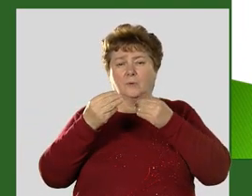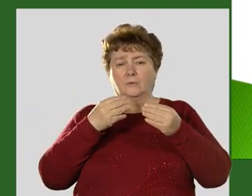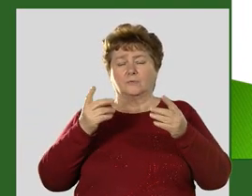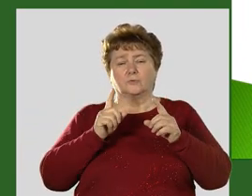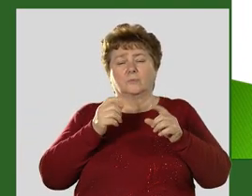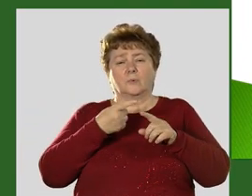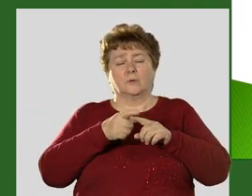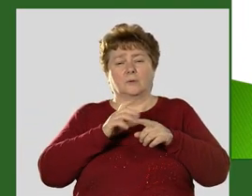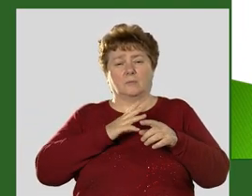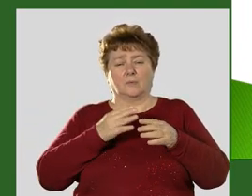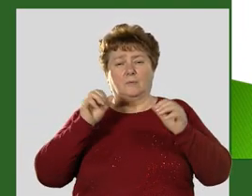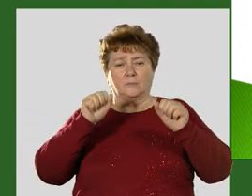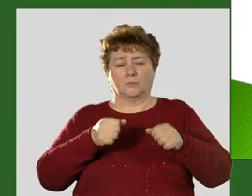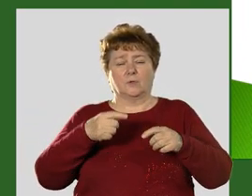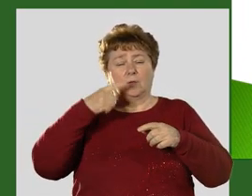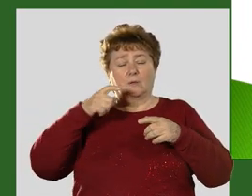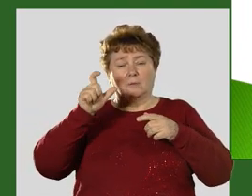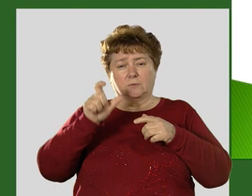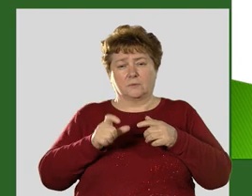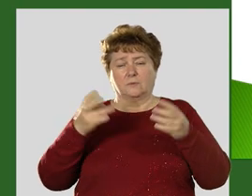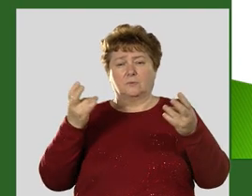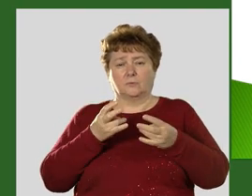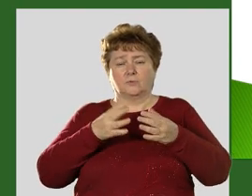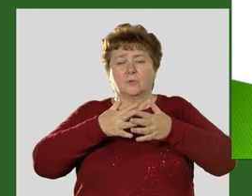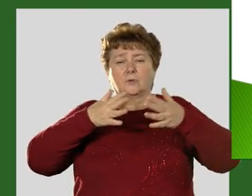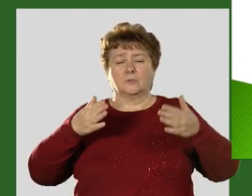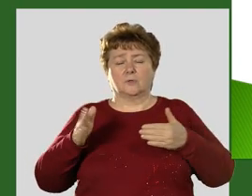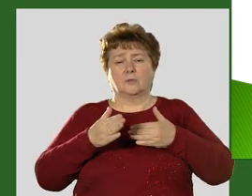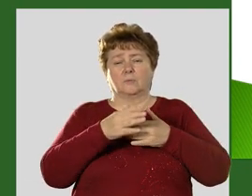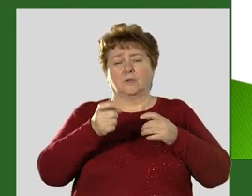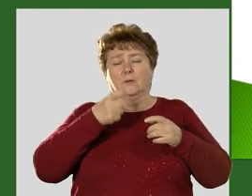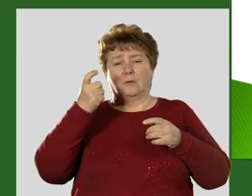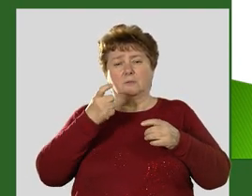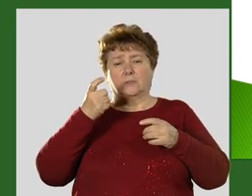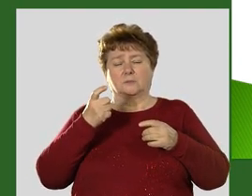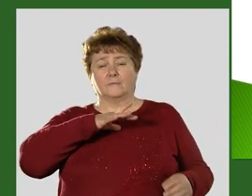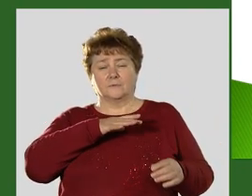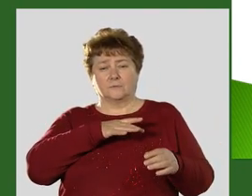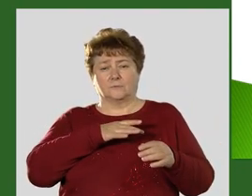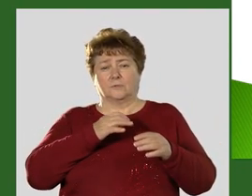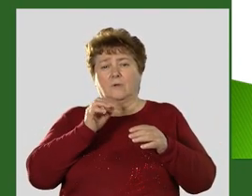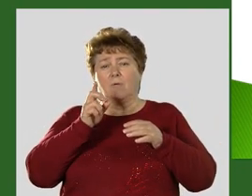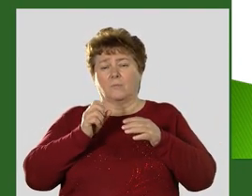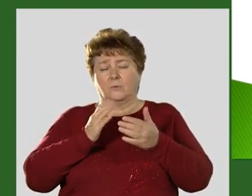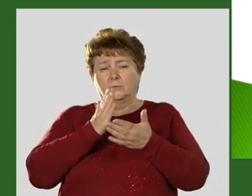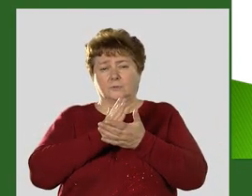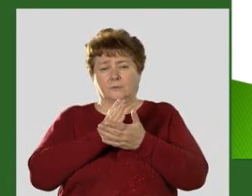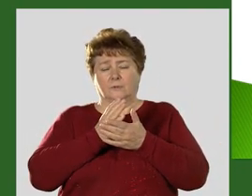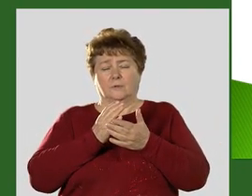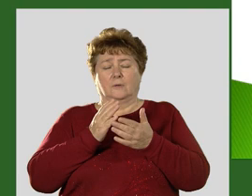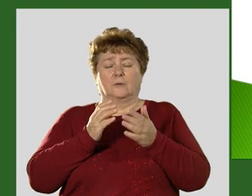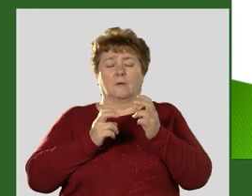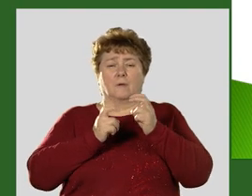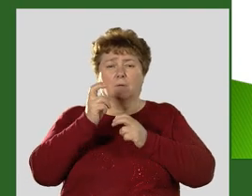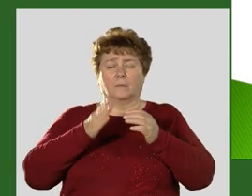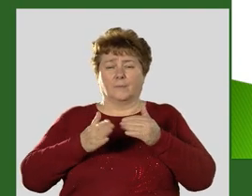стало возможно для кыргызстанцев, необходимо расширять рыбное хозяйство. В Иссык-Кульской области существует